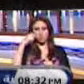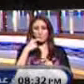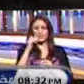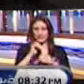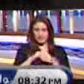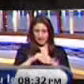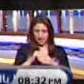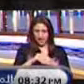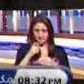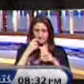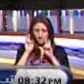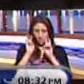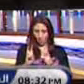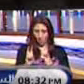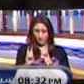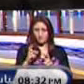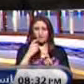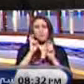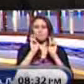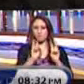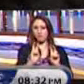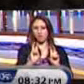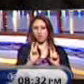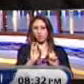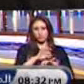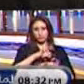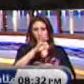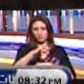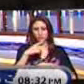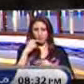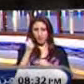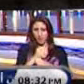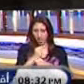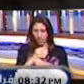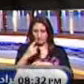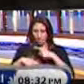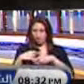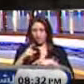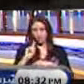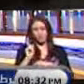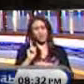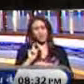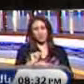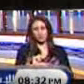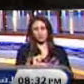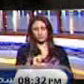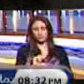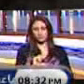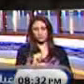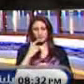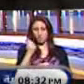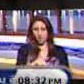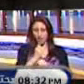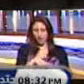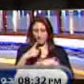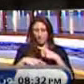الانتخابات اللي تم إيقافها ما زالت موقوفة، وهذا الطعن ليس الهدف منه، أصلح لي يا دكتور فؤاد، ليس